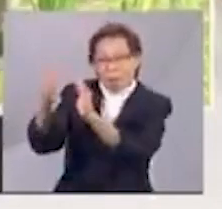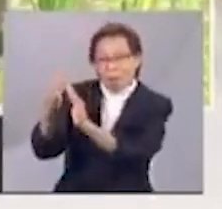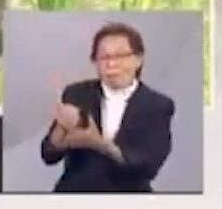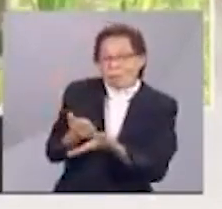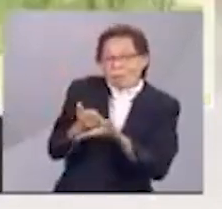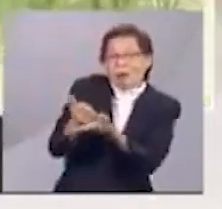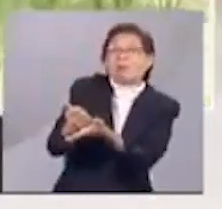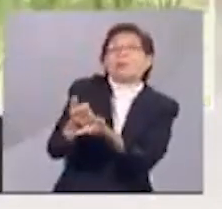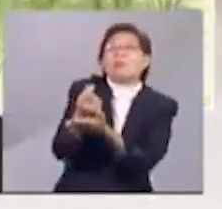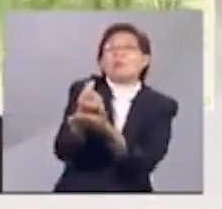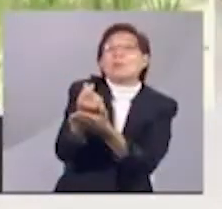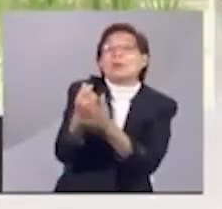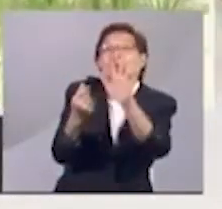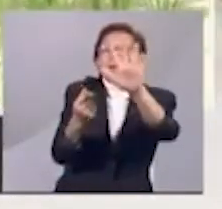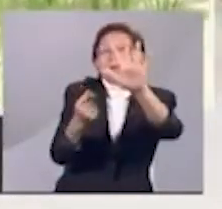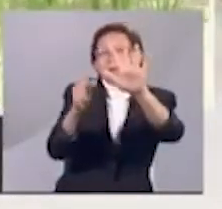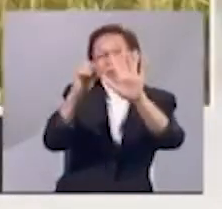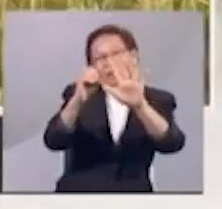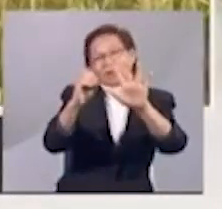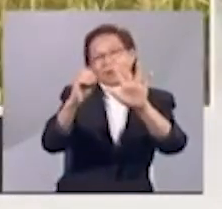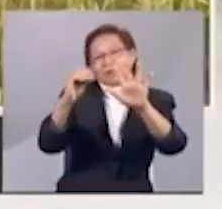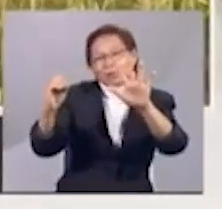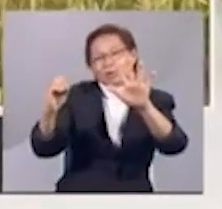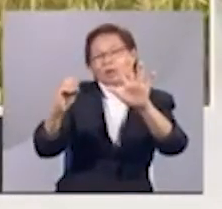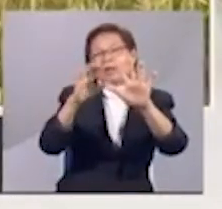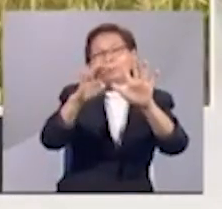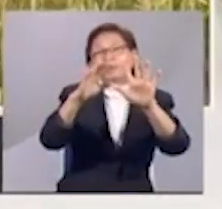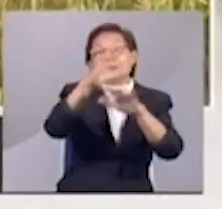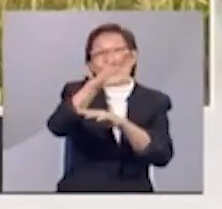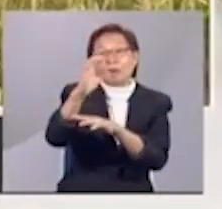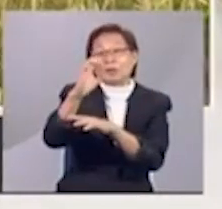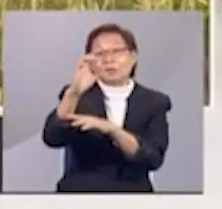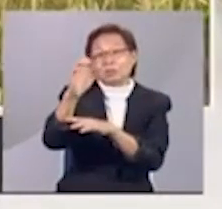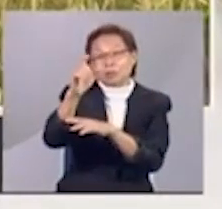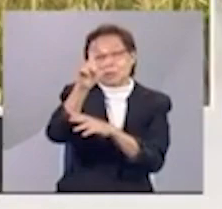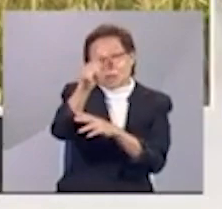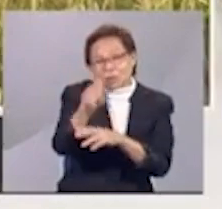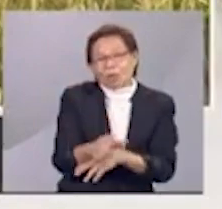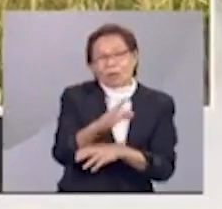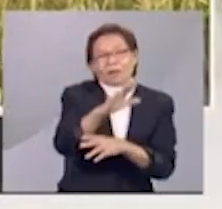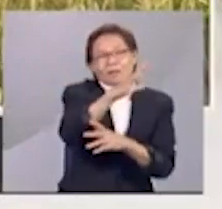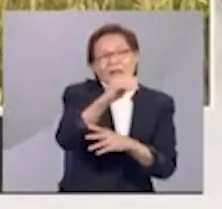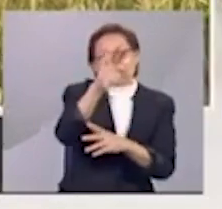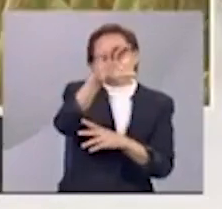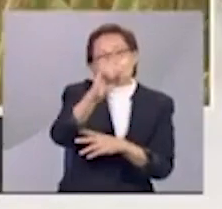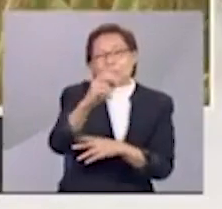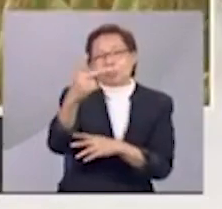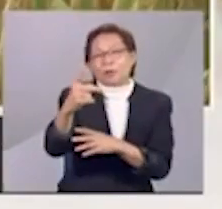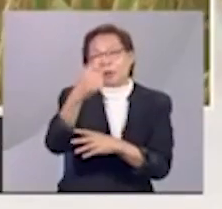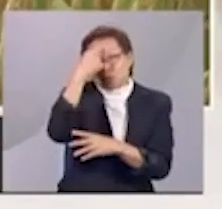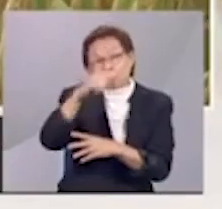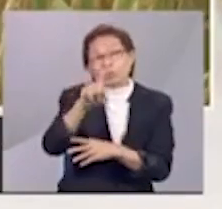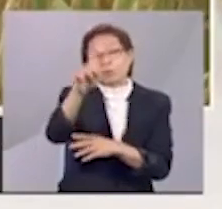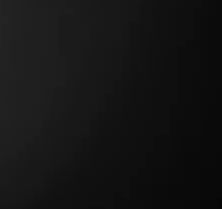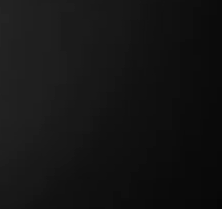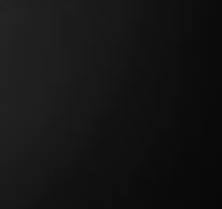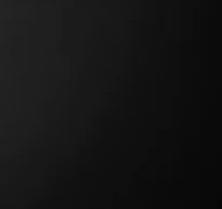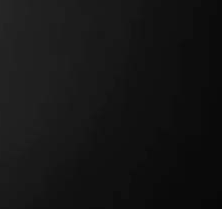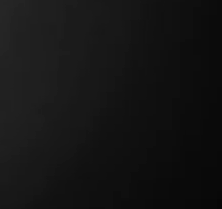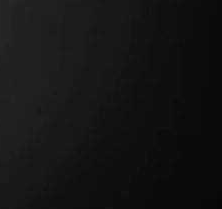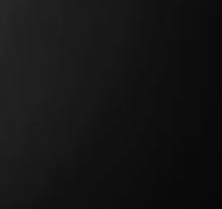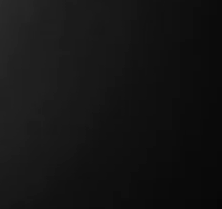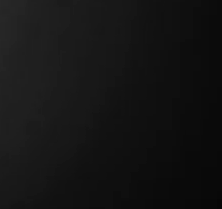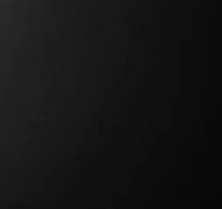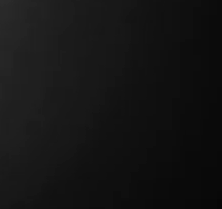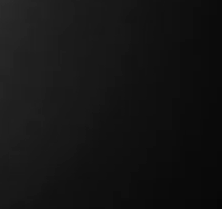diberi bantuan bernilai 500 Ringgit seorang dan 50 Ringgit untuk setiap community